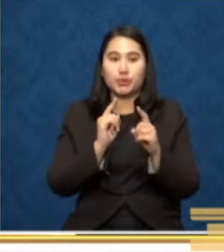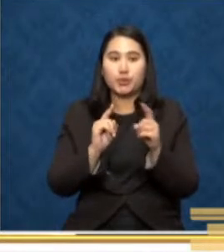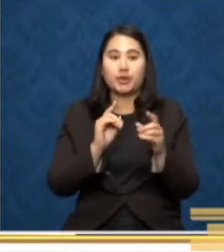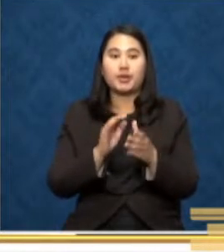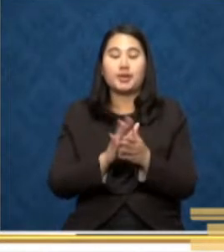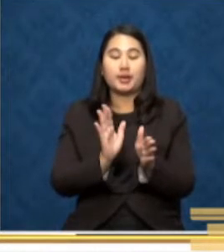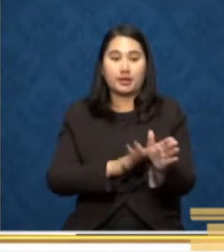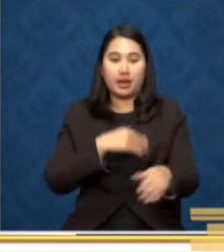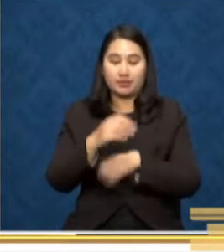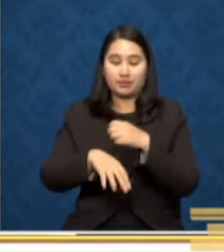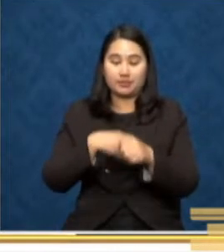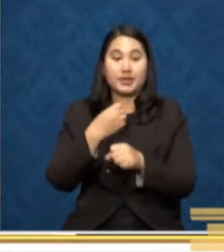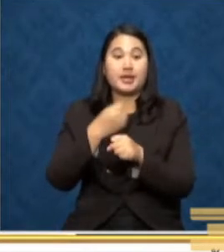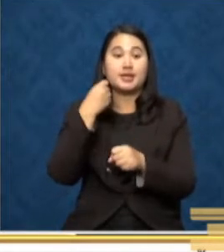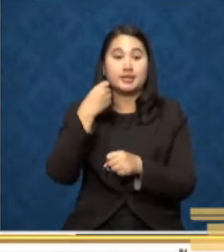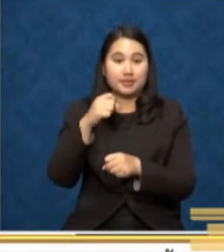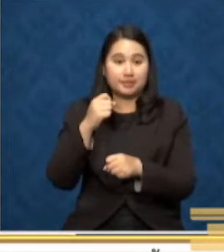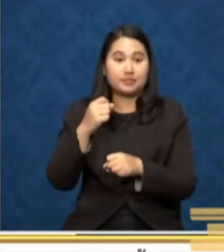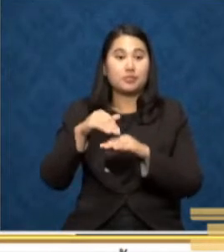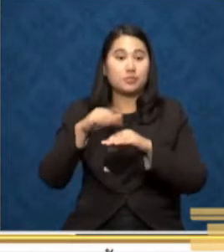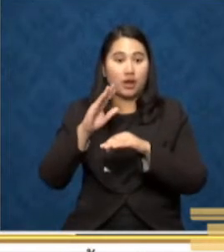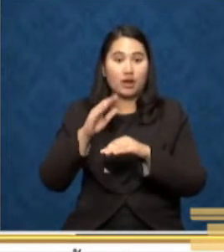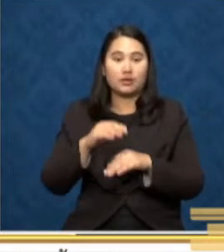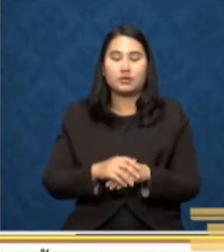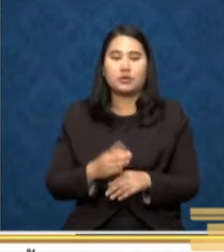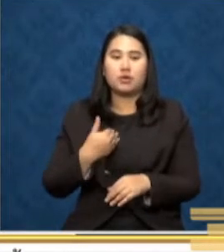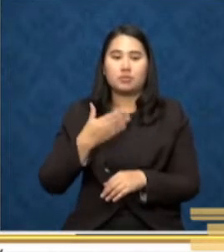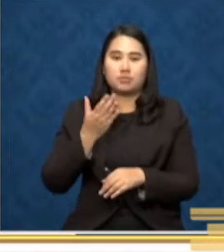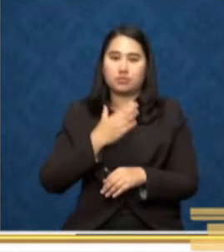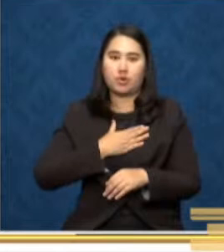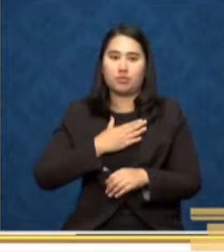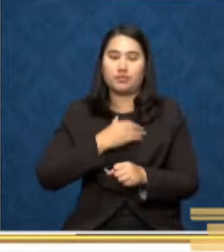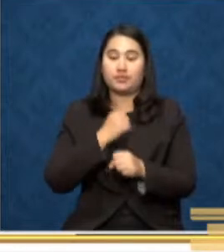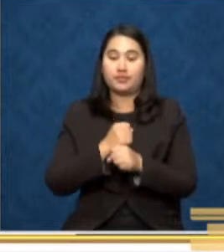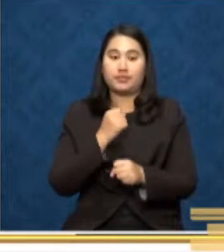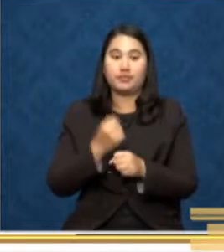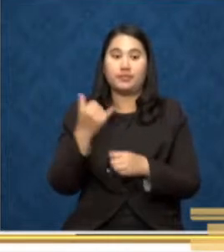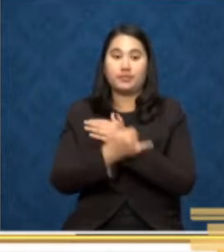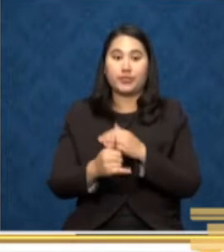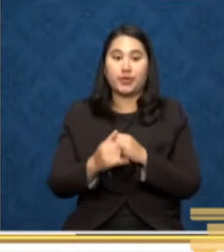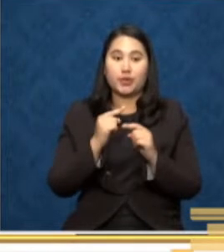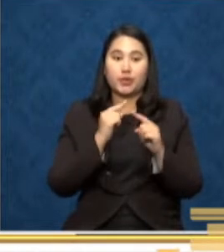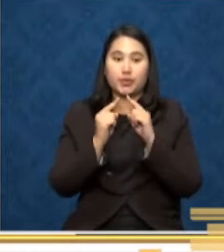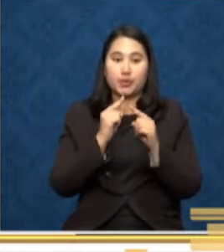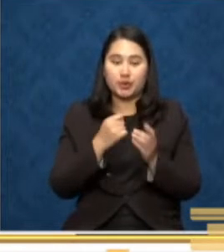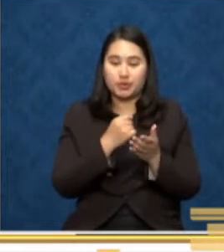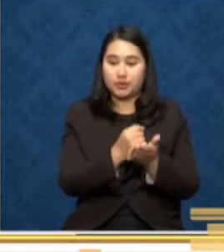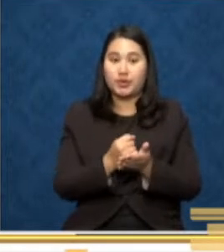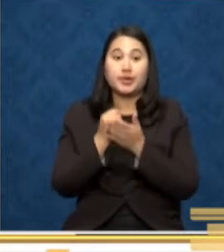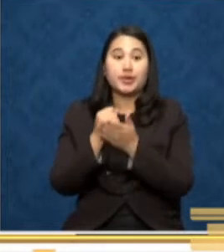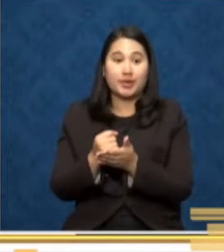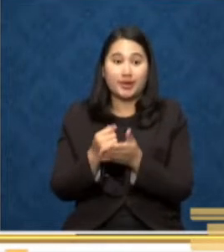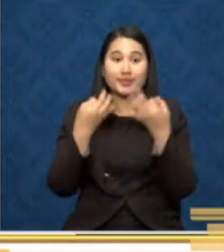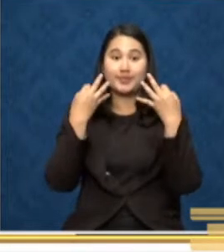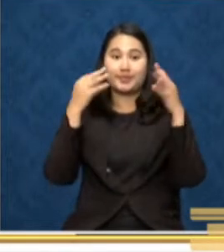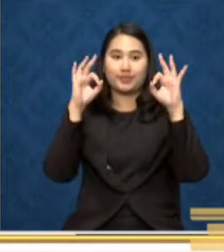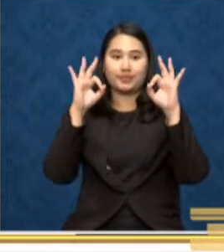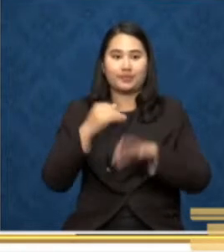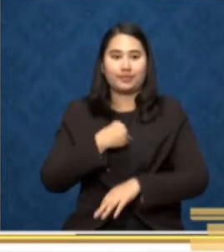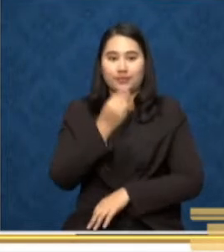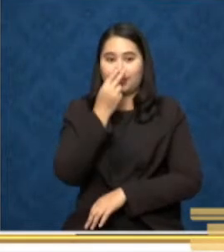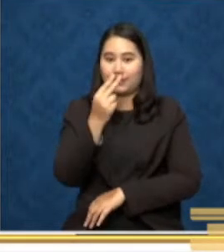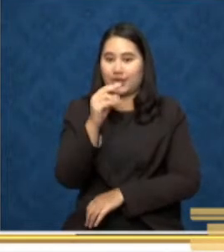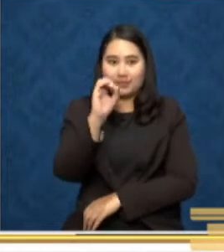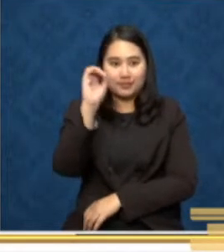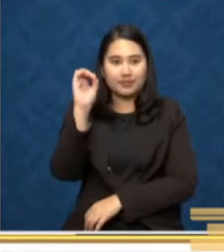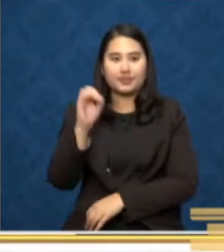10ปีที่ผ่านมายังไม่มีการผมตั้งแต่ผมทำงานในเวทีระหว่างประเทศช่วยเหลือในการสร้างสันติภาพให้เกิดขึ้นยังไม่เคยเห็นครับว่าจะ